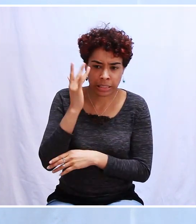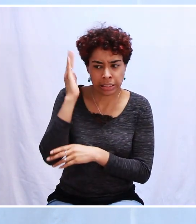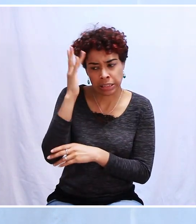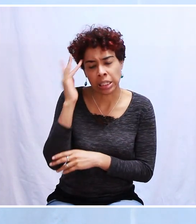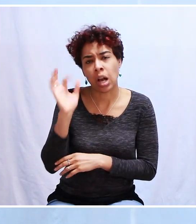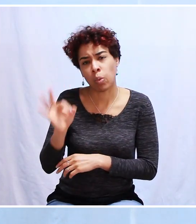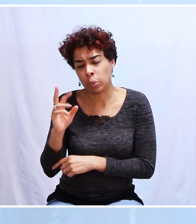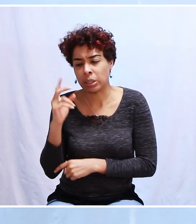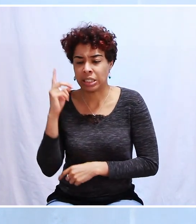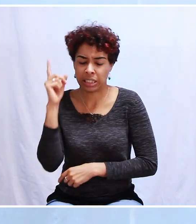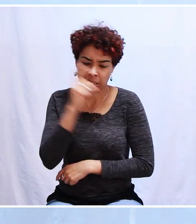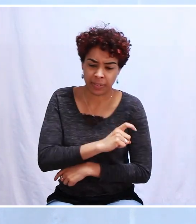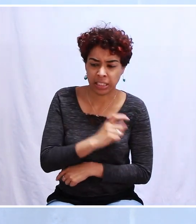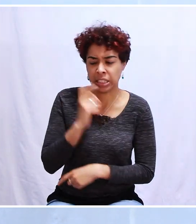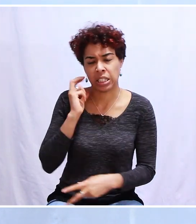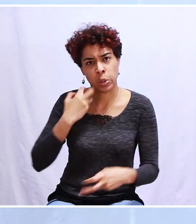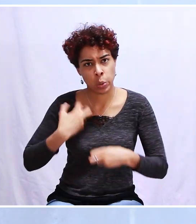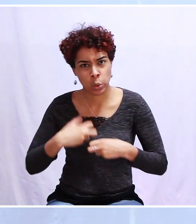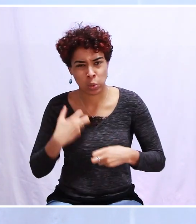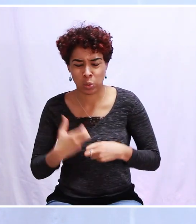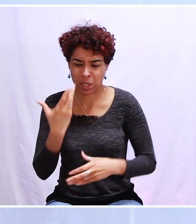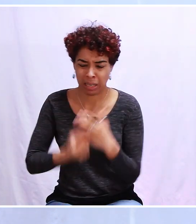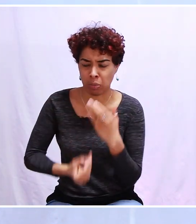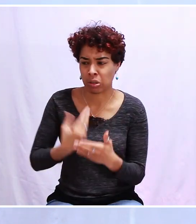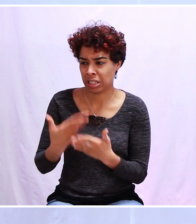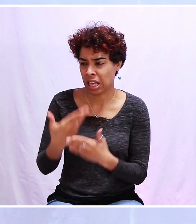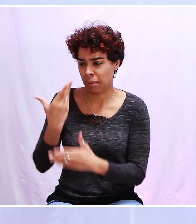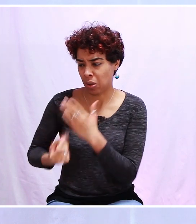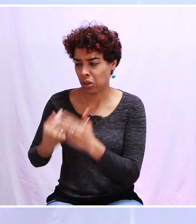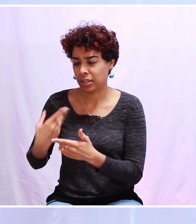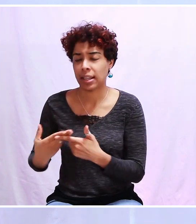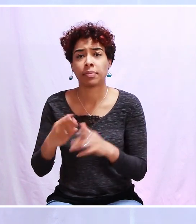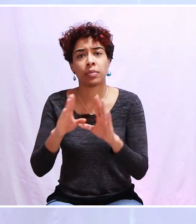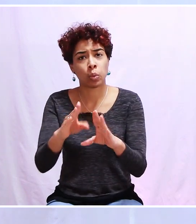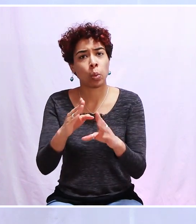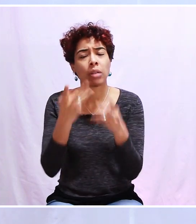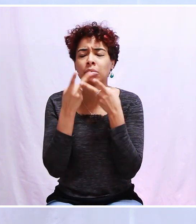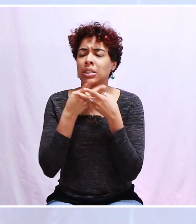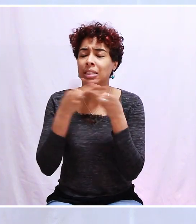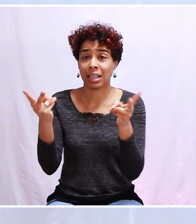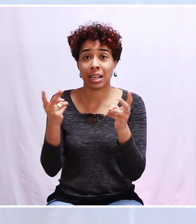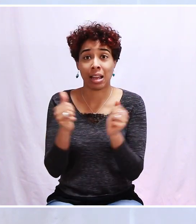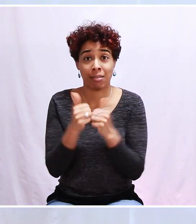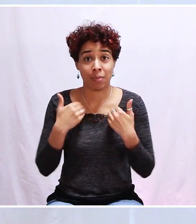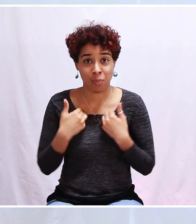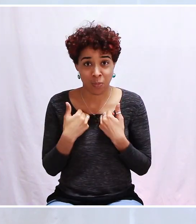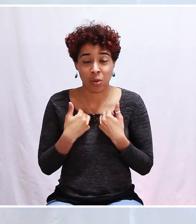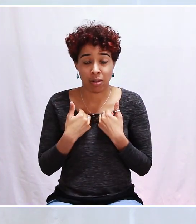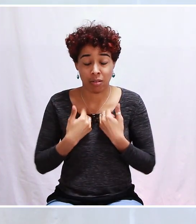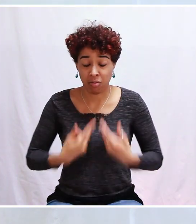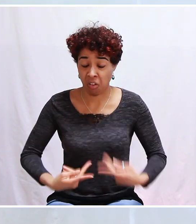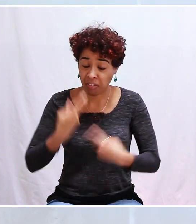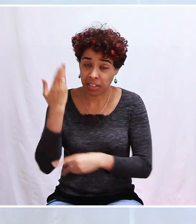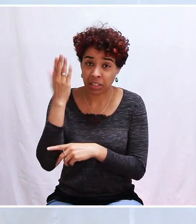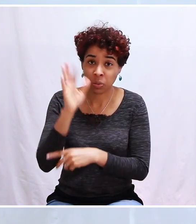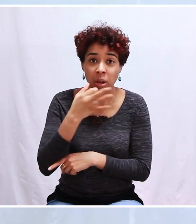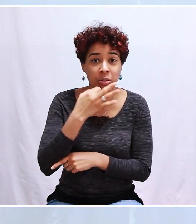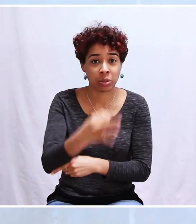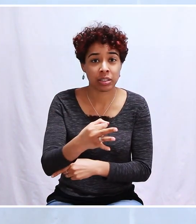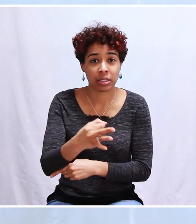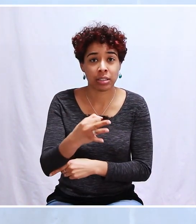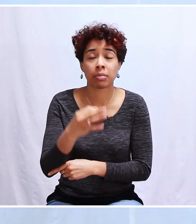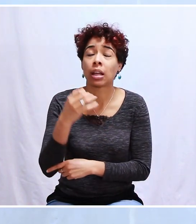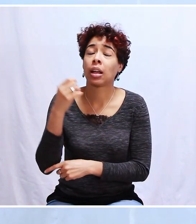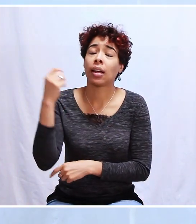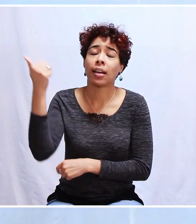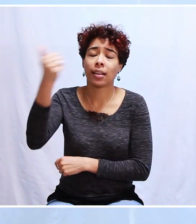Ouais, c'est difficile, c'est dur, ouais, il manque ceci, il manque cela », j'aimerais que tu puisses déclarer avec moi aujourd'hui sur ta vie. L'Éternel est mon